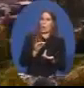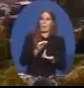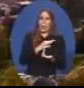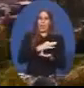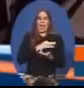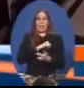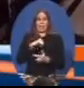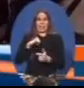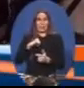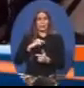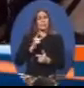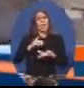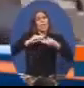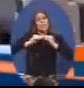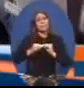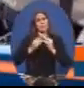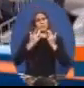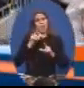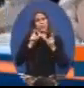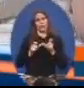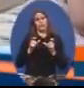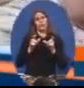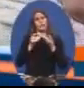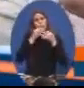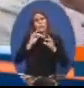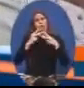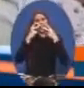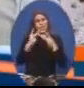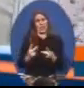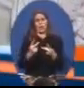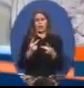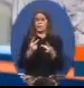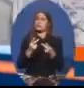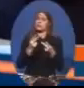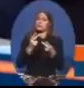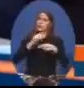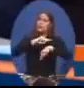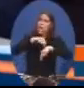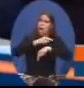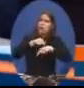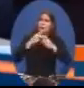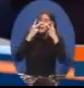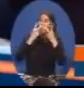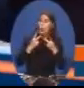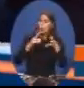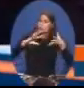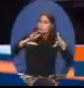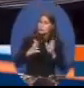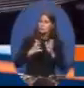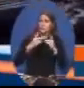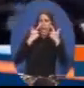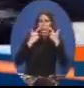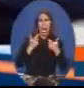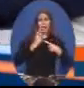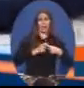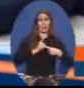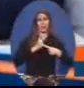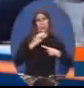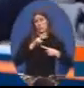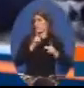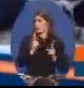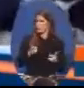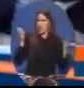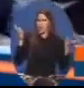בפרטיות. לכן צריך לצמצם את מספר האנשים שמבקרים, ולאפשר שעות ביקור. אולי להקפיד על זה באופן נוקשה